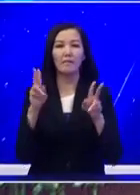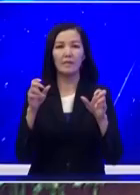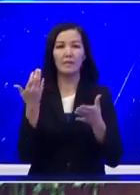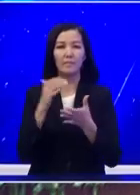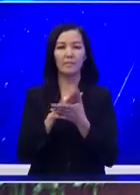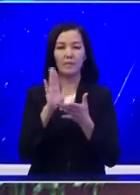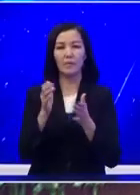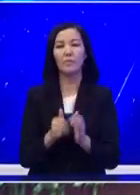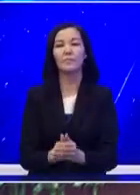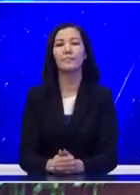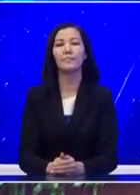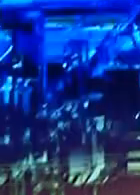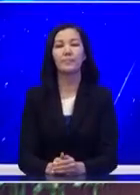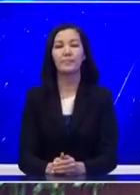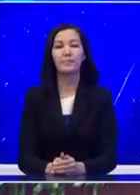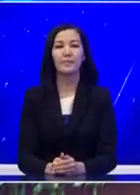выпуска коротко о самом важном.